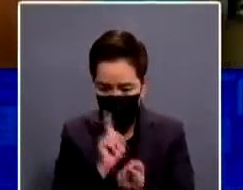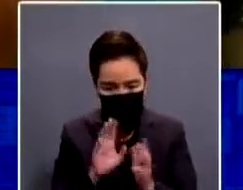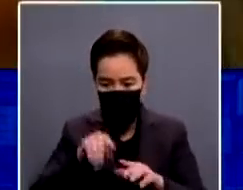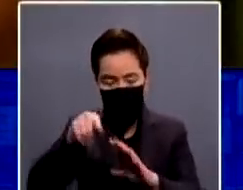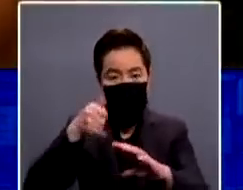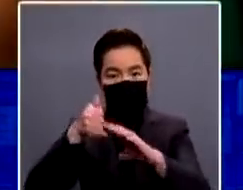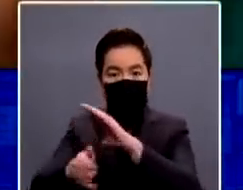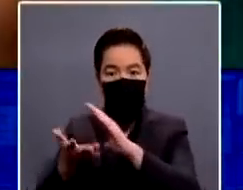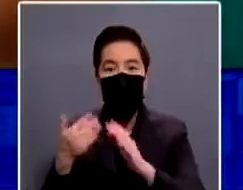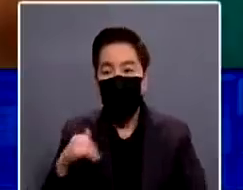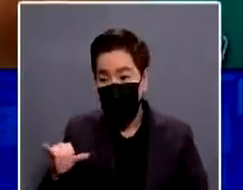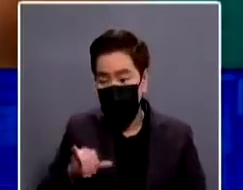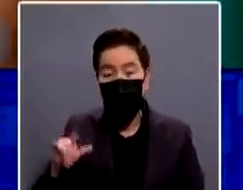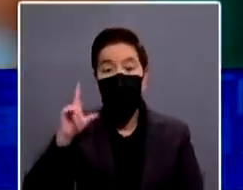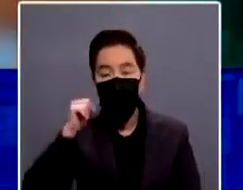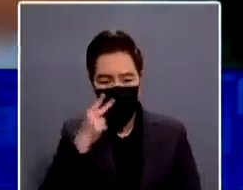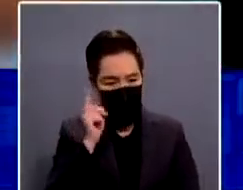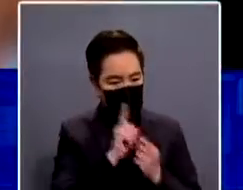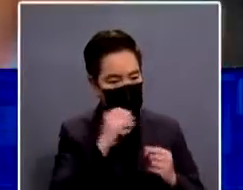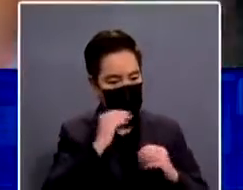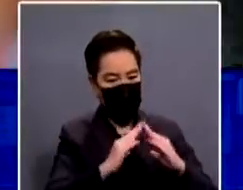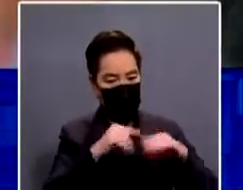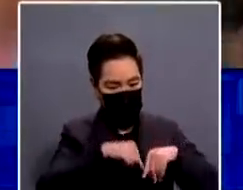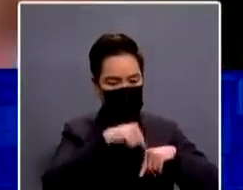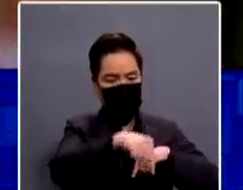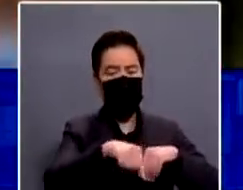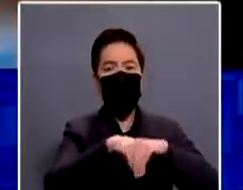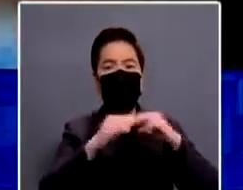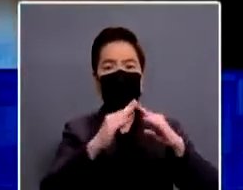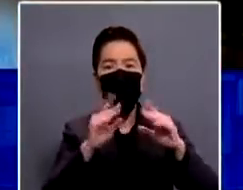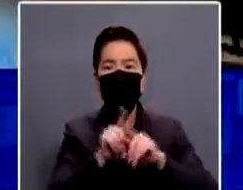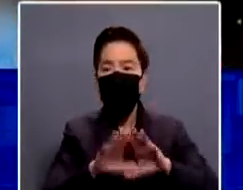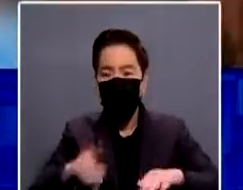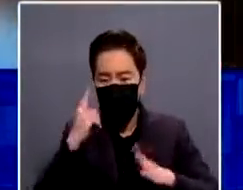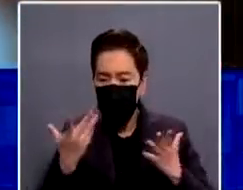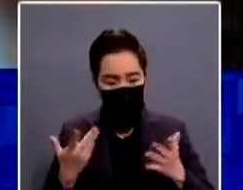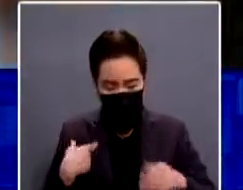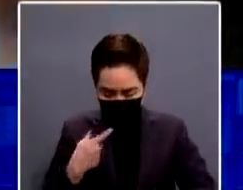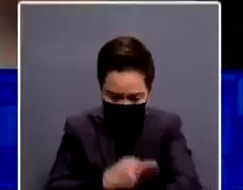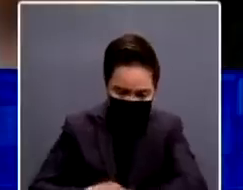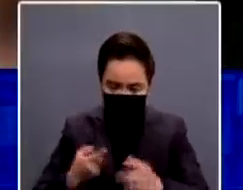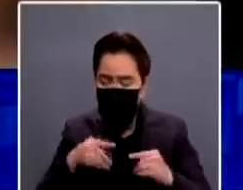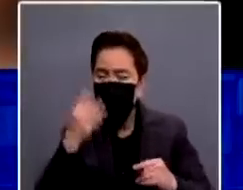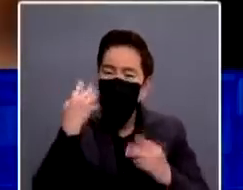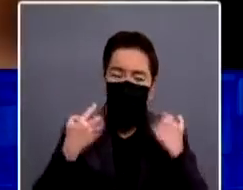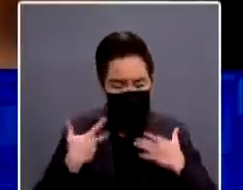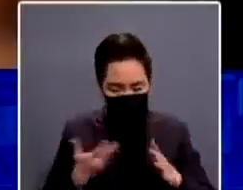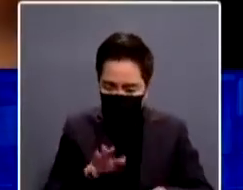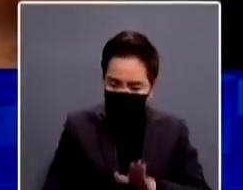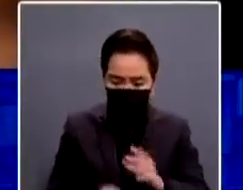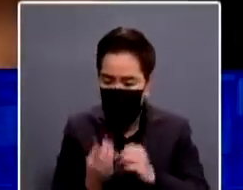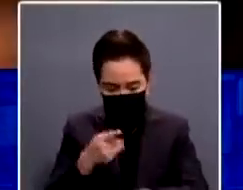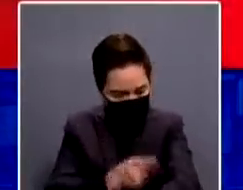ที่ถ้ำกลับมีญาติของแม่นะคะไปพบน้องอยู่ที่กระท่อมเถียงนาในลักษณะที่น้องนั้นไม่มีร่องรอยเรื่องของบาดแผล